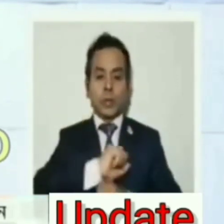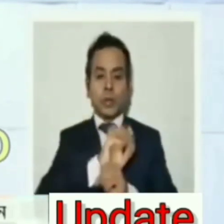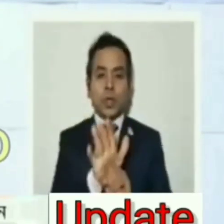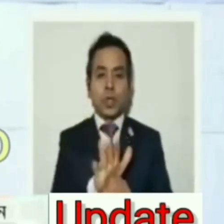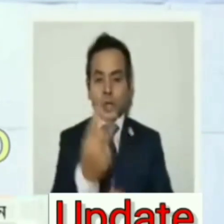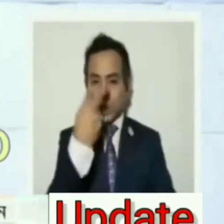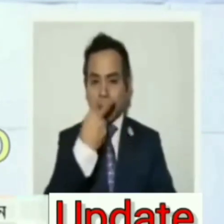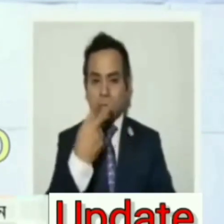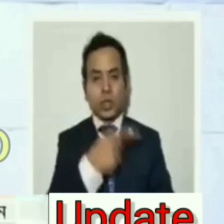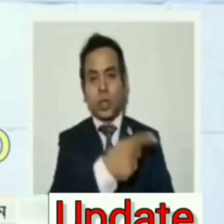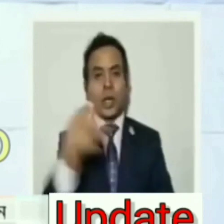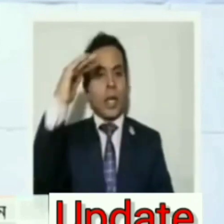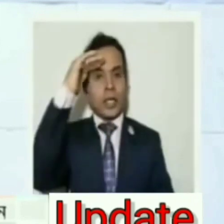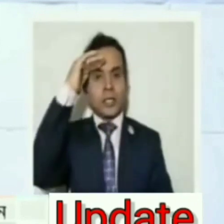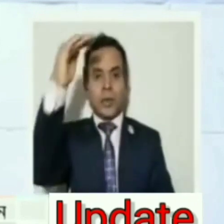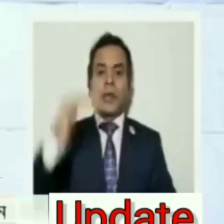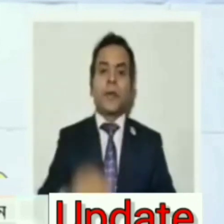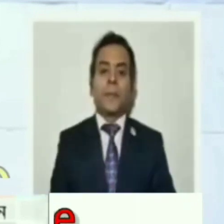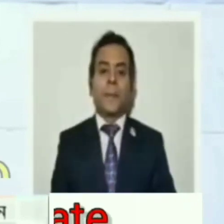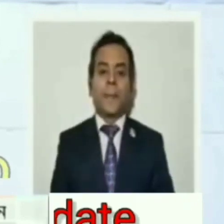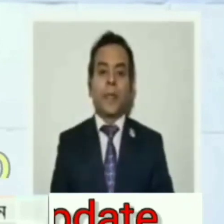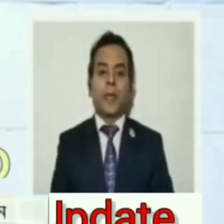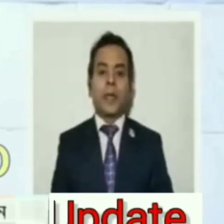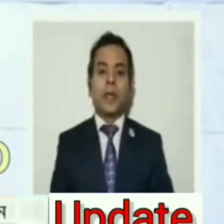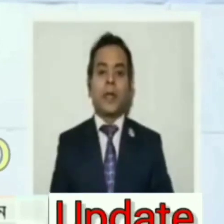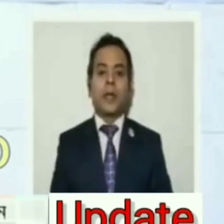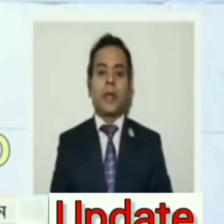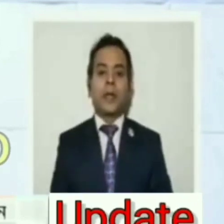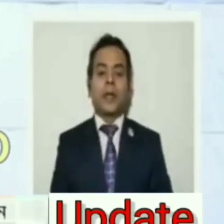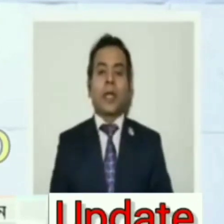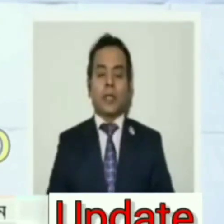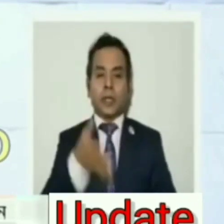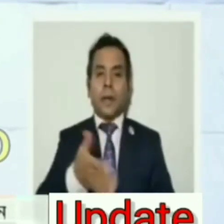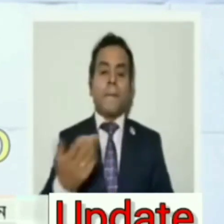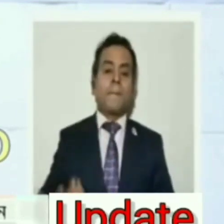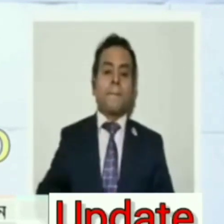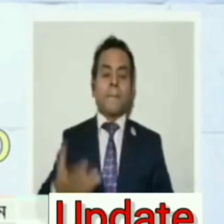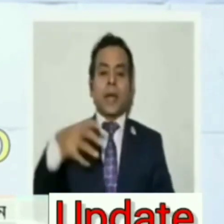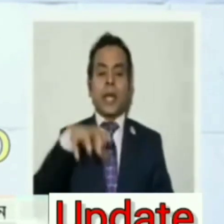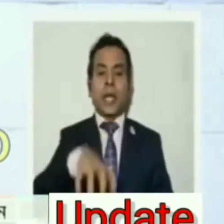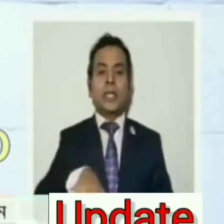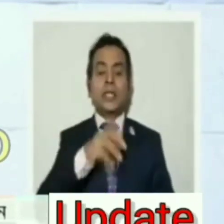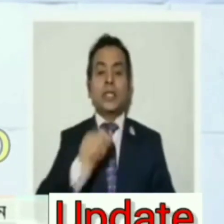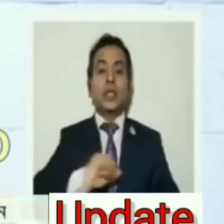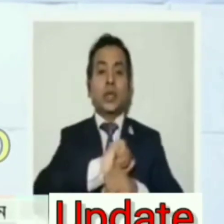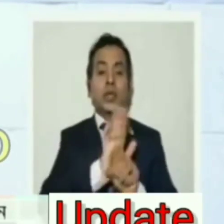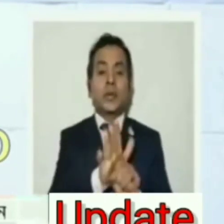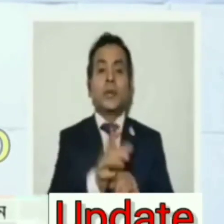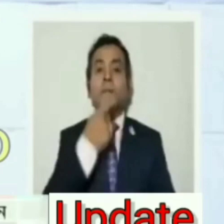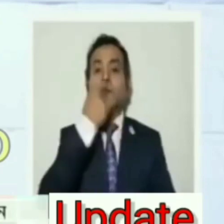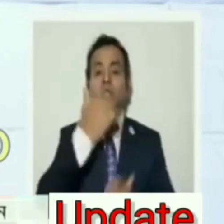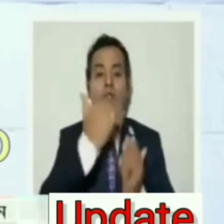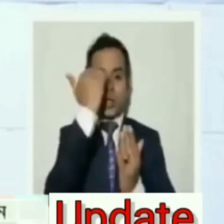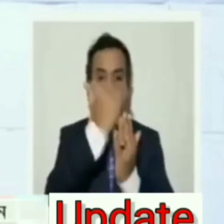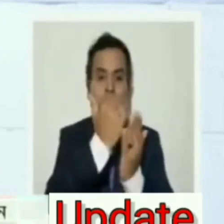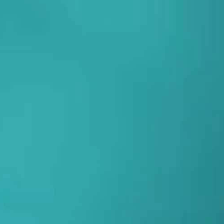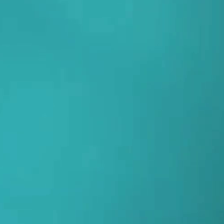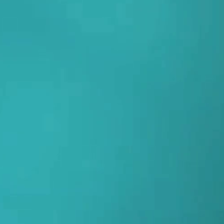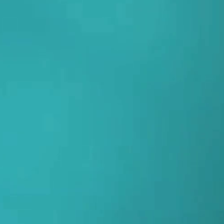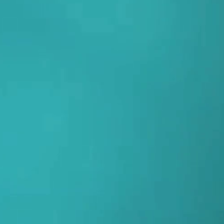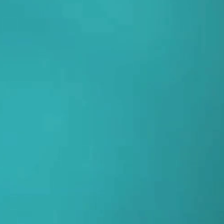বাংলাদেশি যারা স্বাস্থ্য অধিদপ্তর কর্তৃক দৈনিক সংবাদ বুলেটিন কোভিড-19 দেখছেন, আসসালামু